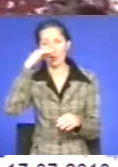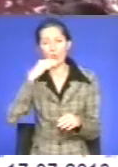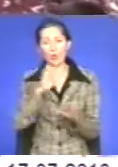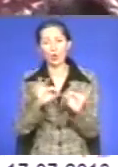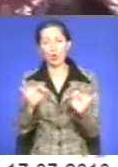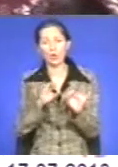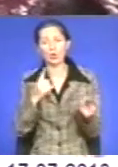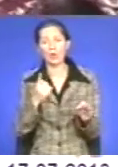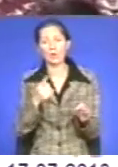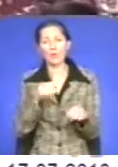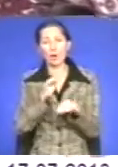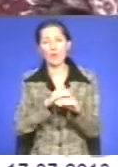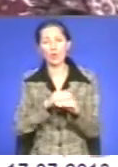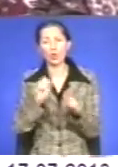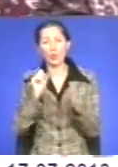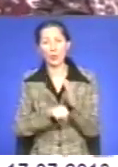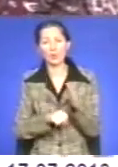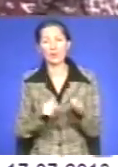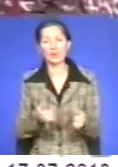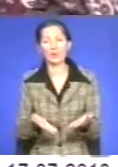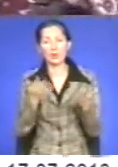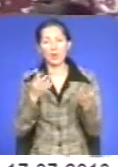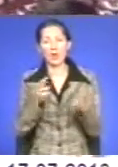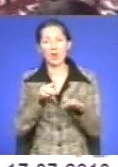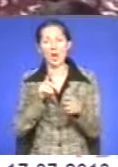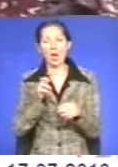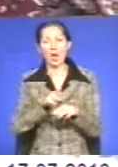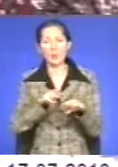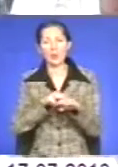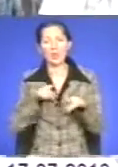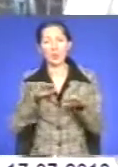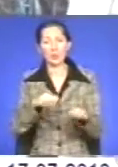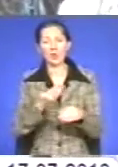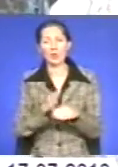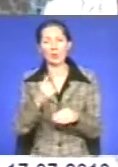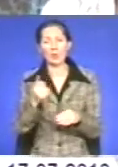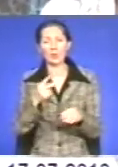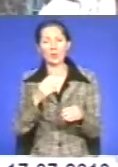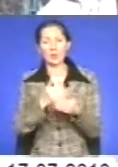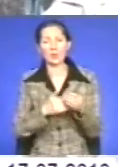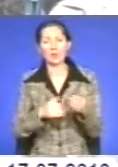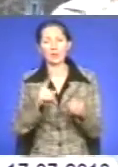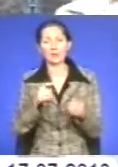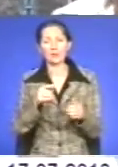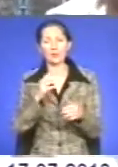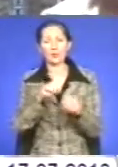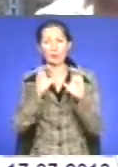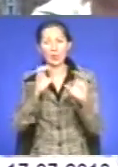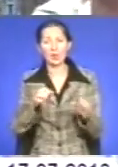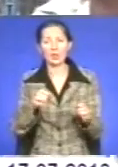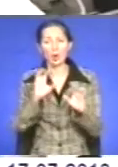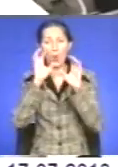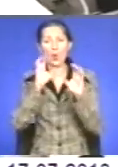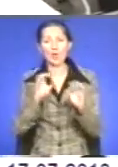За фактом убивства відкрито кримінальне провадження за частиною 1 статті 115 Кримінального кодексу України. Підозрюваний у тяжкому